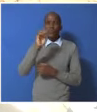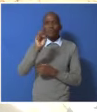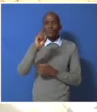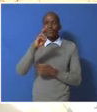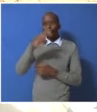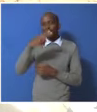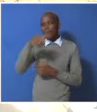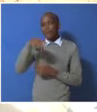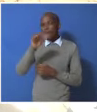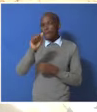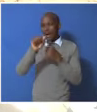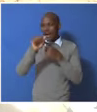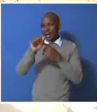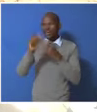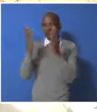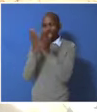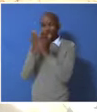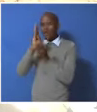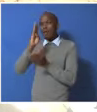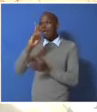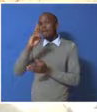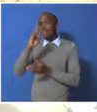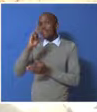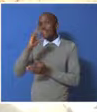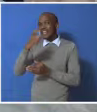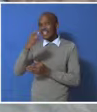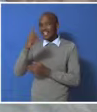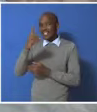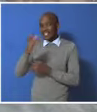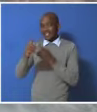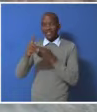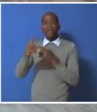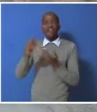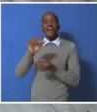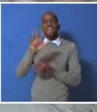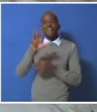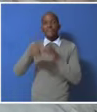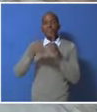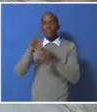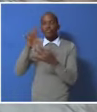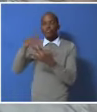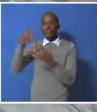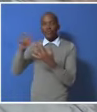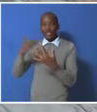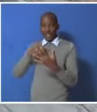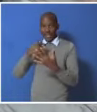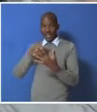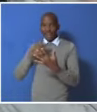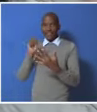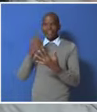batliwa bana ba le 5 gore ba ye go trainiwa for biogas mme ka nna mongwe ba neng ba